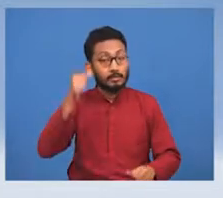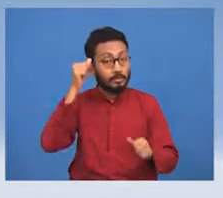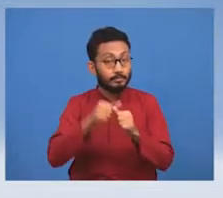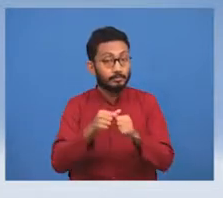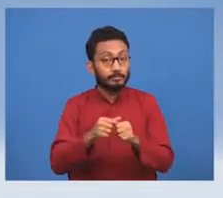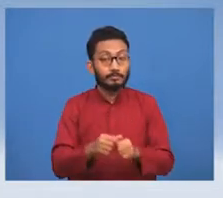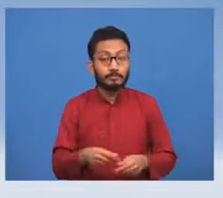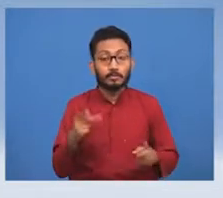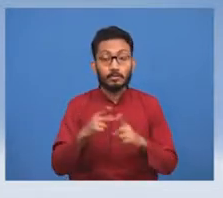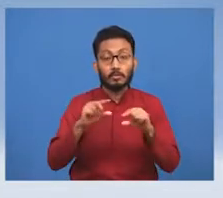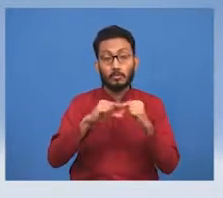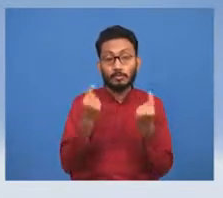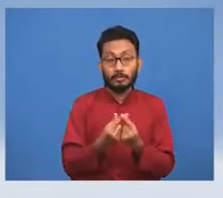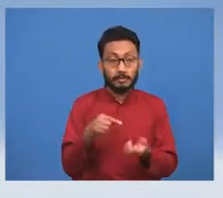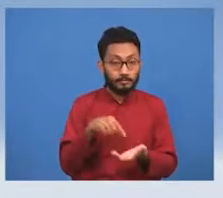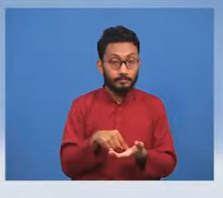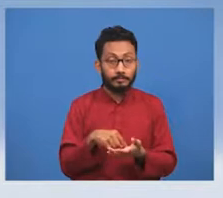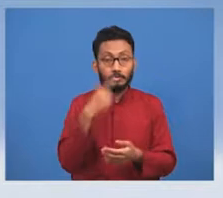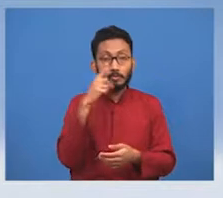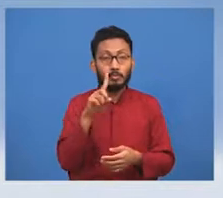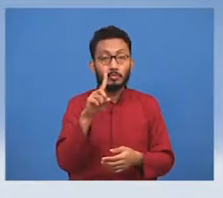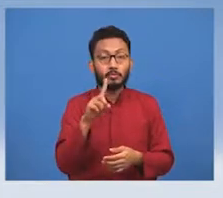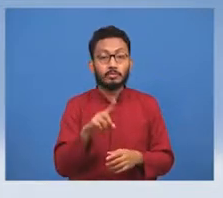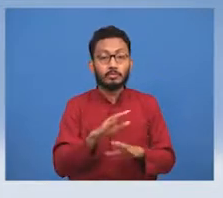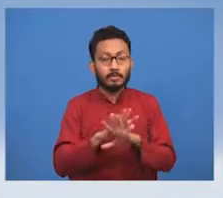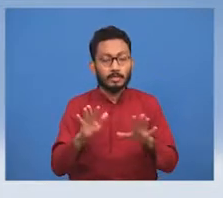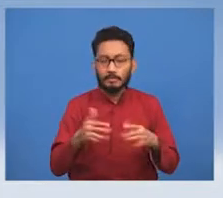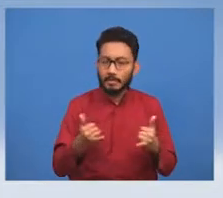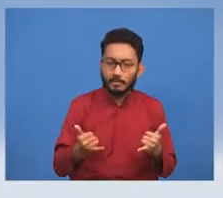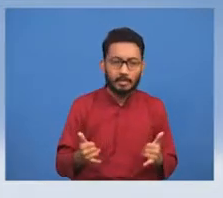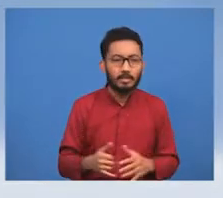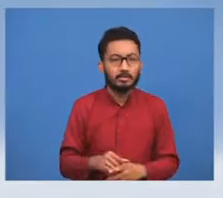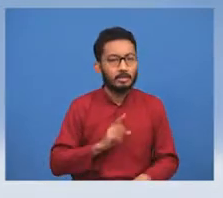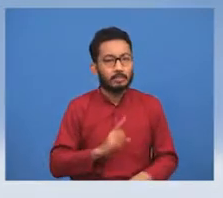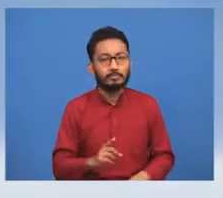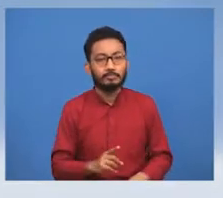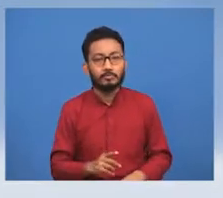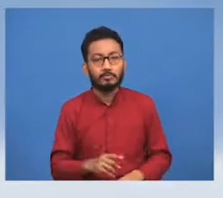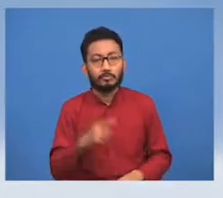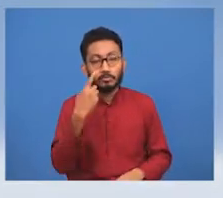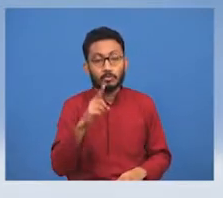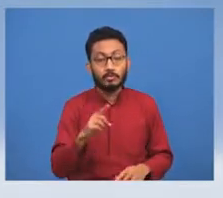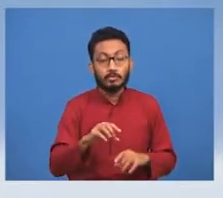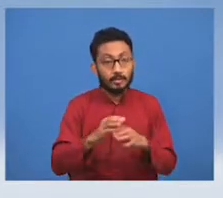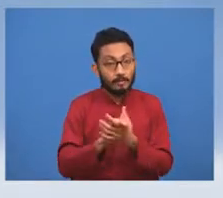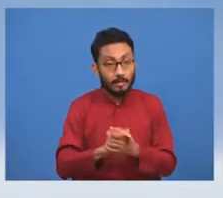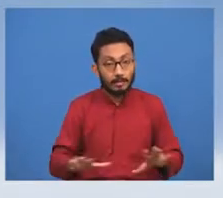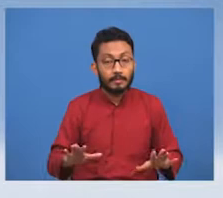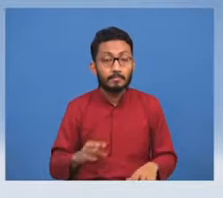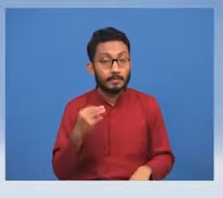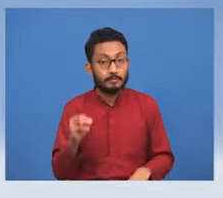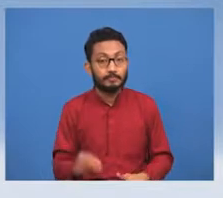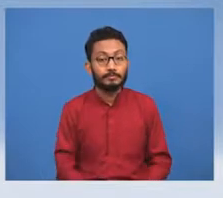ini supaya tidak mempersenakan agama untuk menyelamatkan mereka daripada